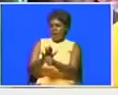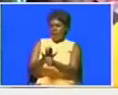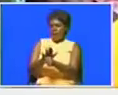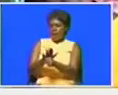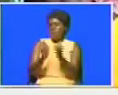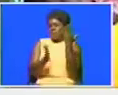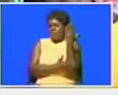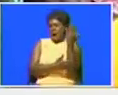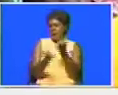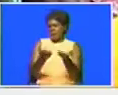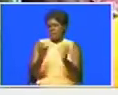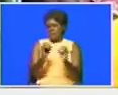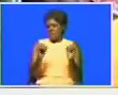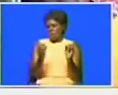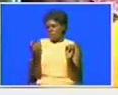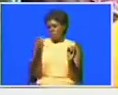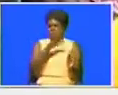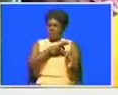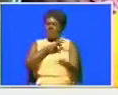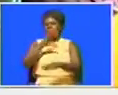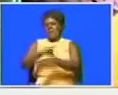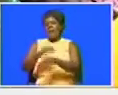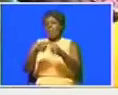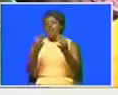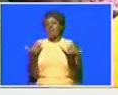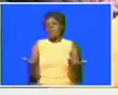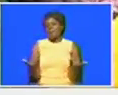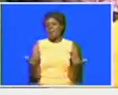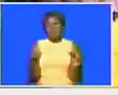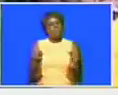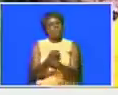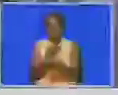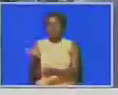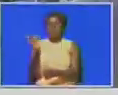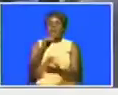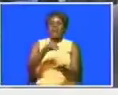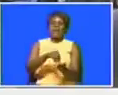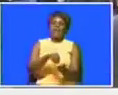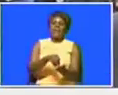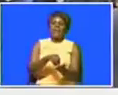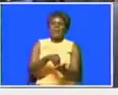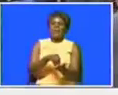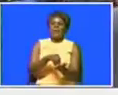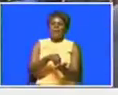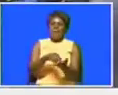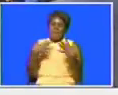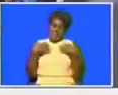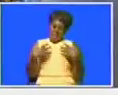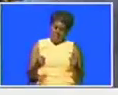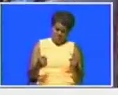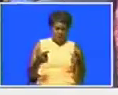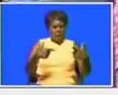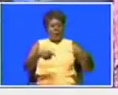biashara mbaya, tulikuwa tunapata kidogo. Yaani sasa hatuwezi turutia tena. Kwa upande hapya